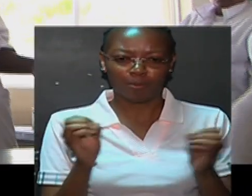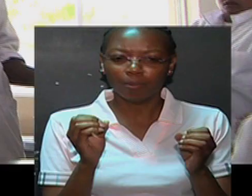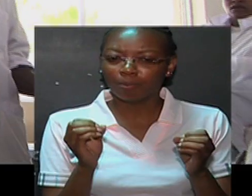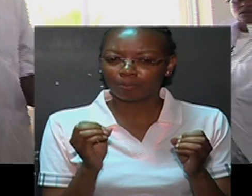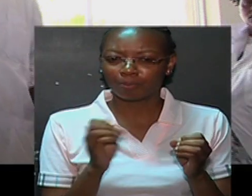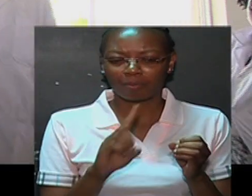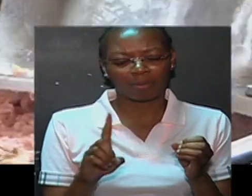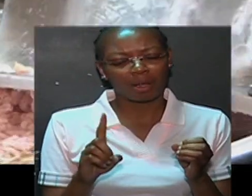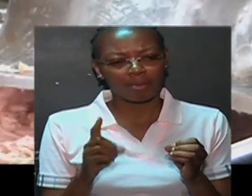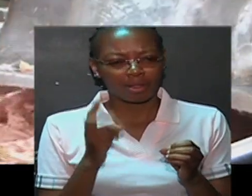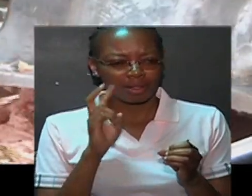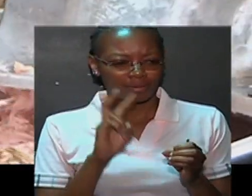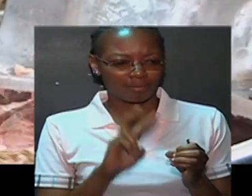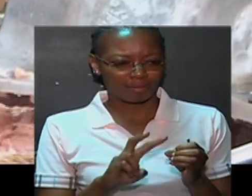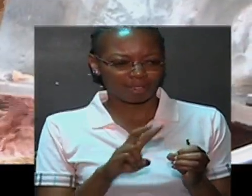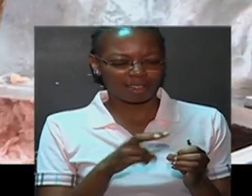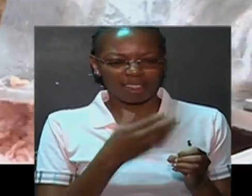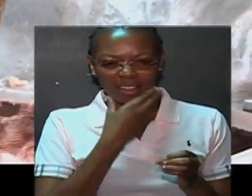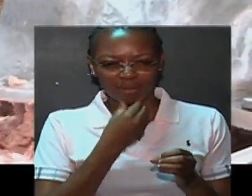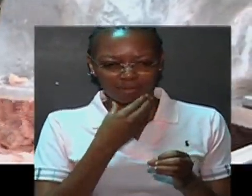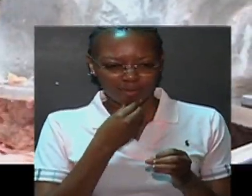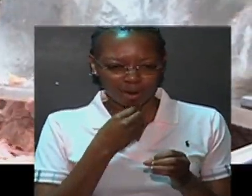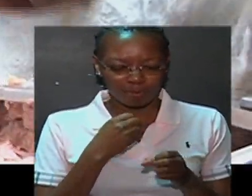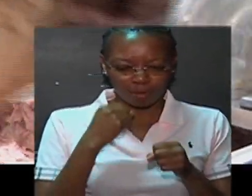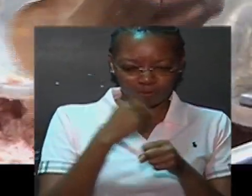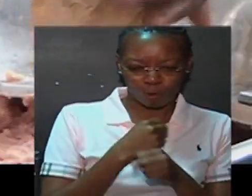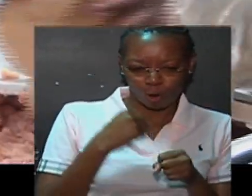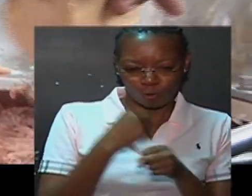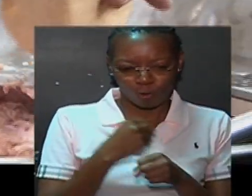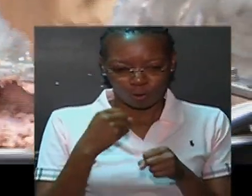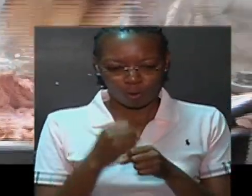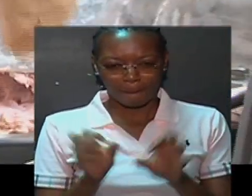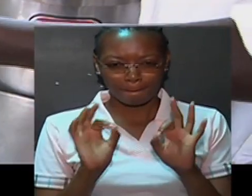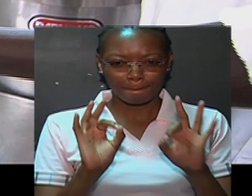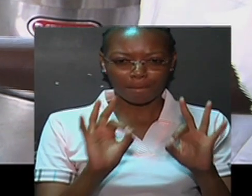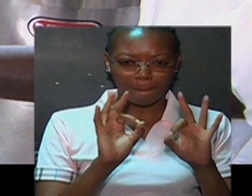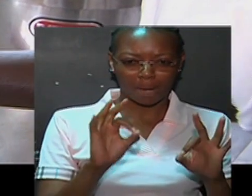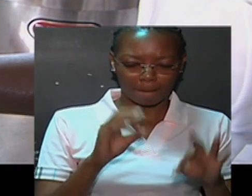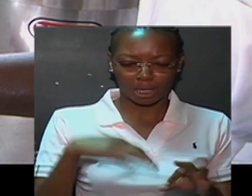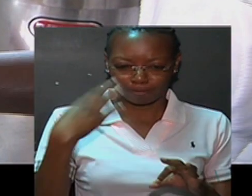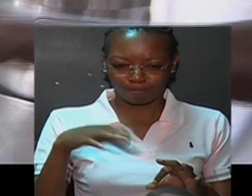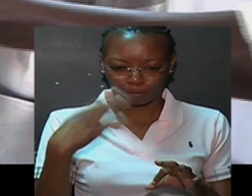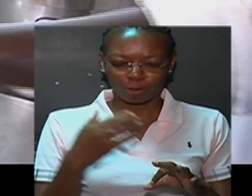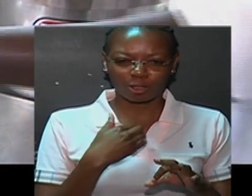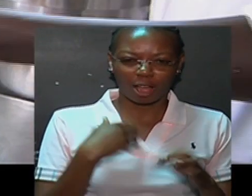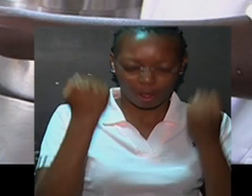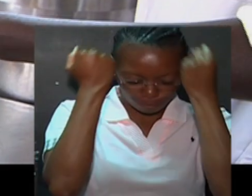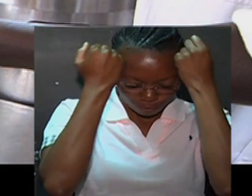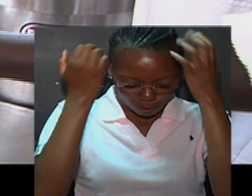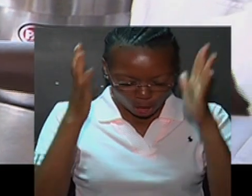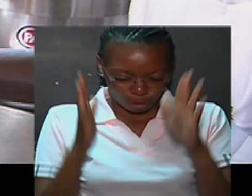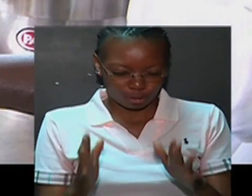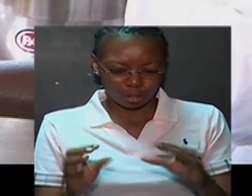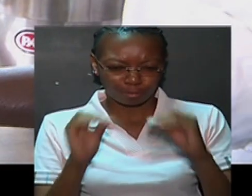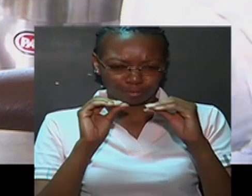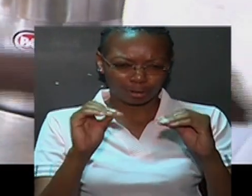makini, licha ya umri wake na anavyowaongoza wanafunzi wake kila mwaka hadi wanapohitimu, huenda ukajiuliza mbona